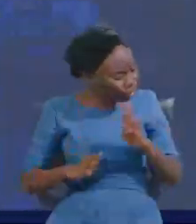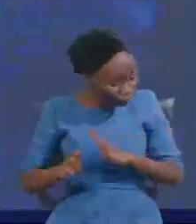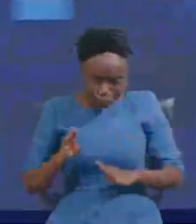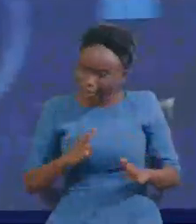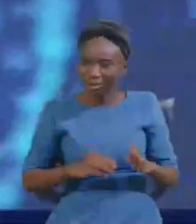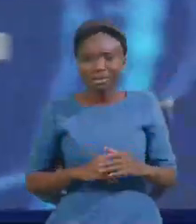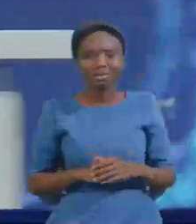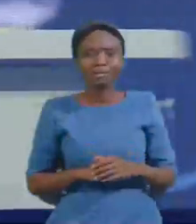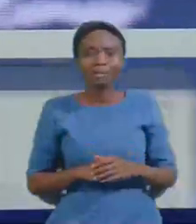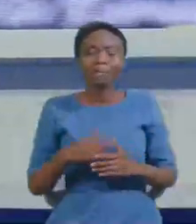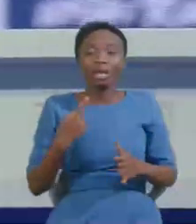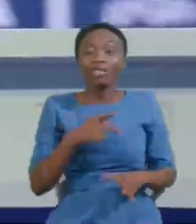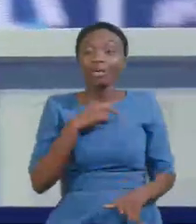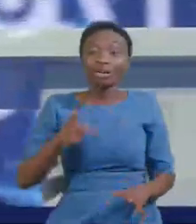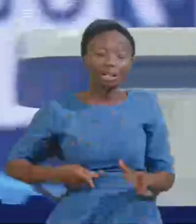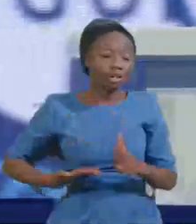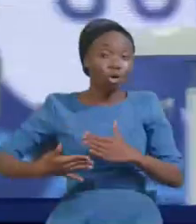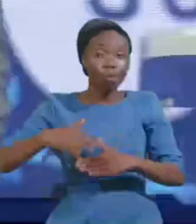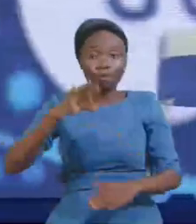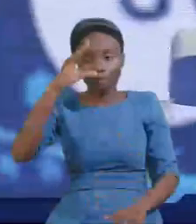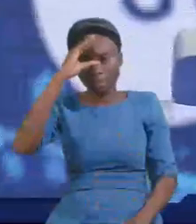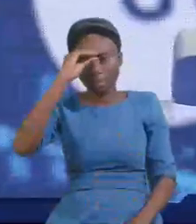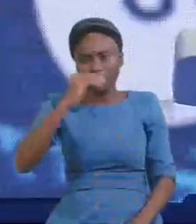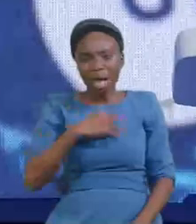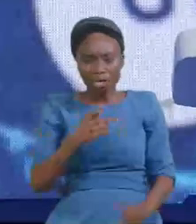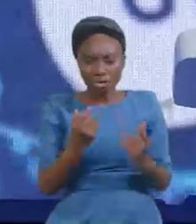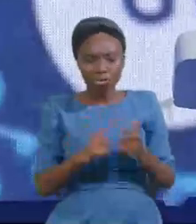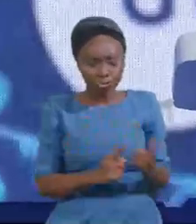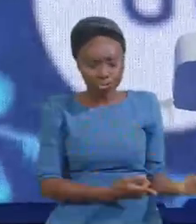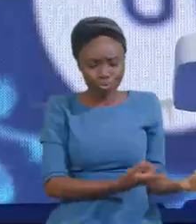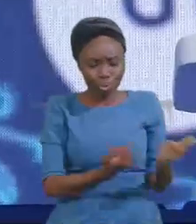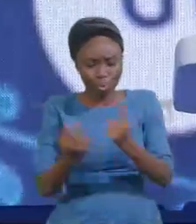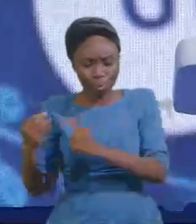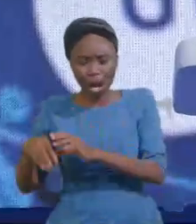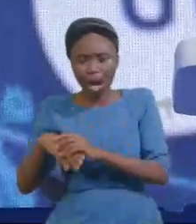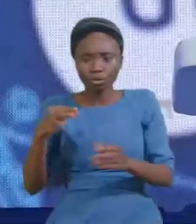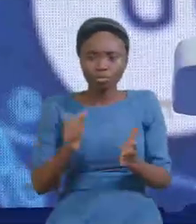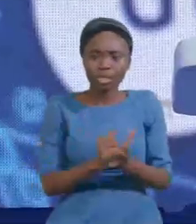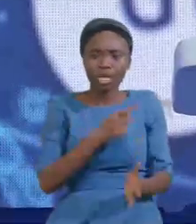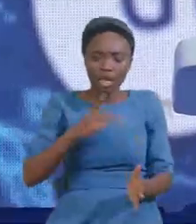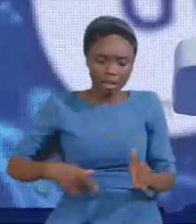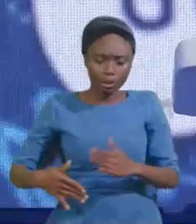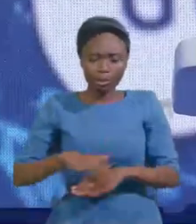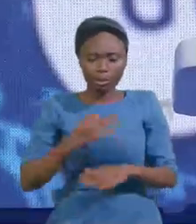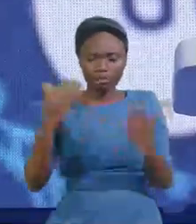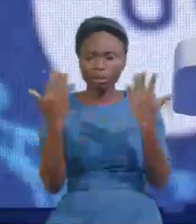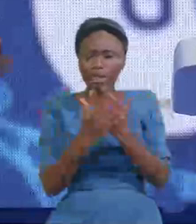déceptions, avec toutes les souffrances du royaume de l'homme.